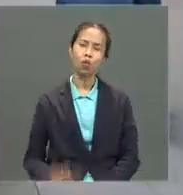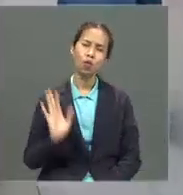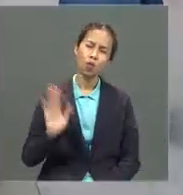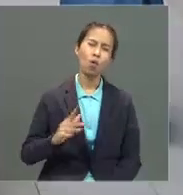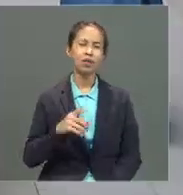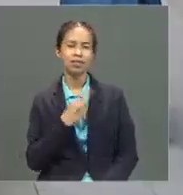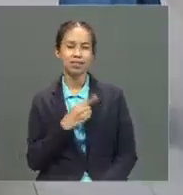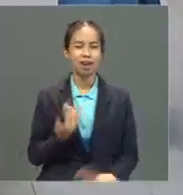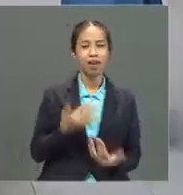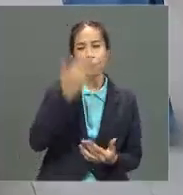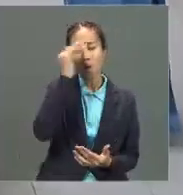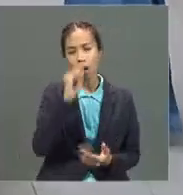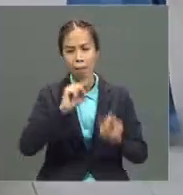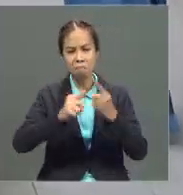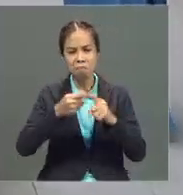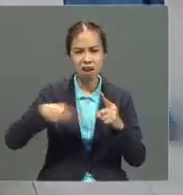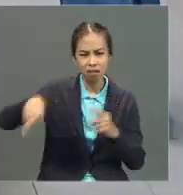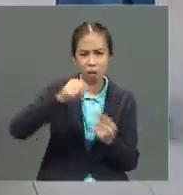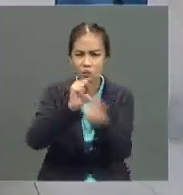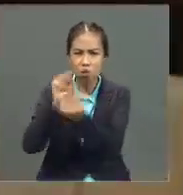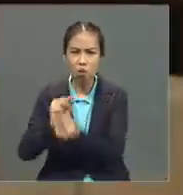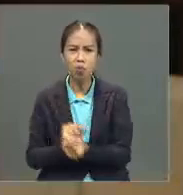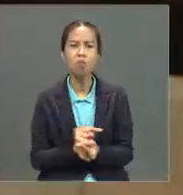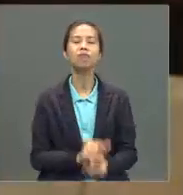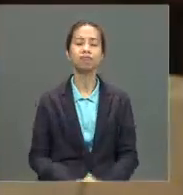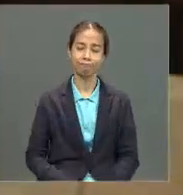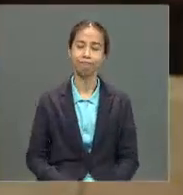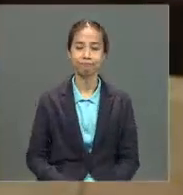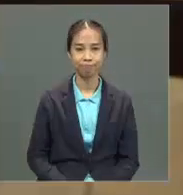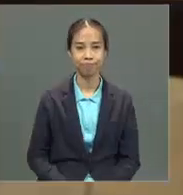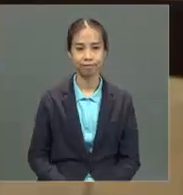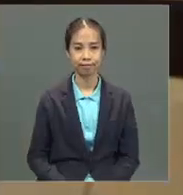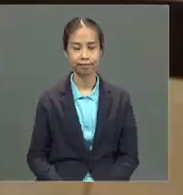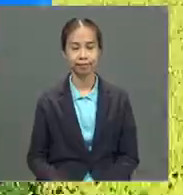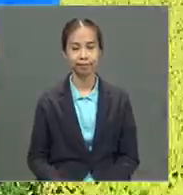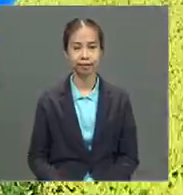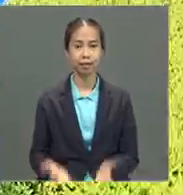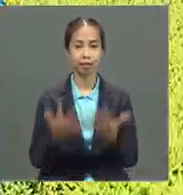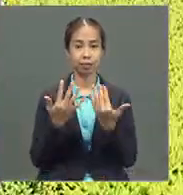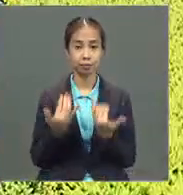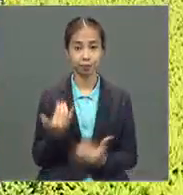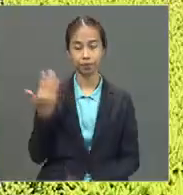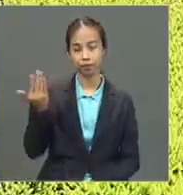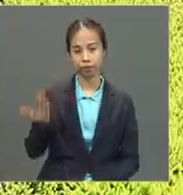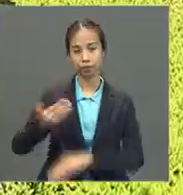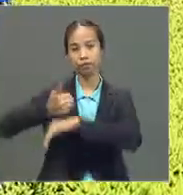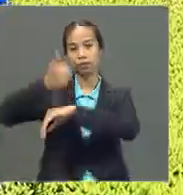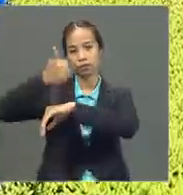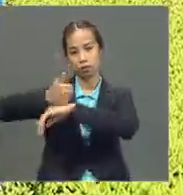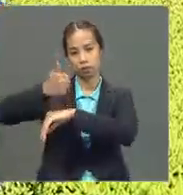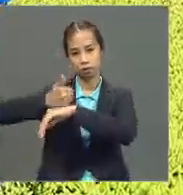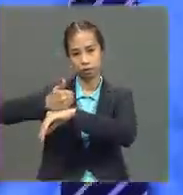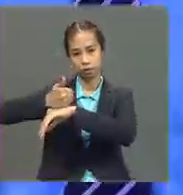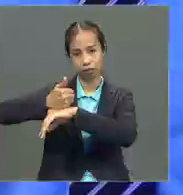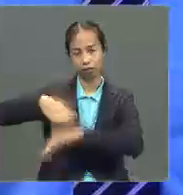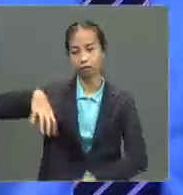าเรียนพร้อมกันแล้วก็เจอเพื่อนพร้อมหน้าพร้อมตาแบบนี้เป็นครั้งแรกทางด้านของนายวิสุทธ์ชูมังผู้อำนวยการสำนัก